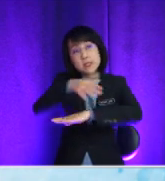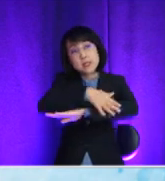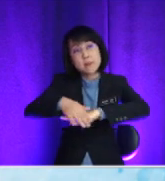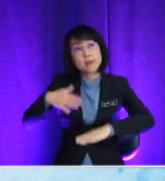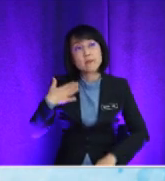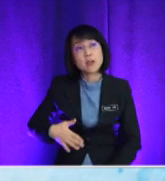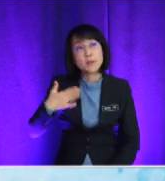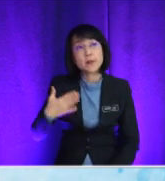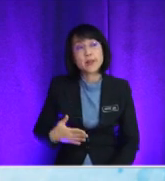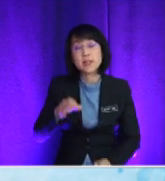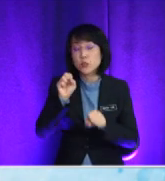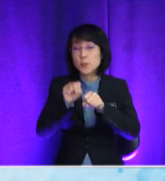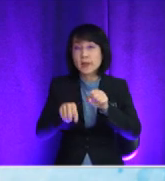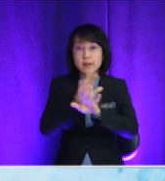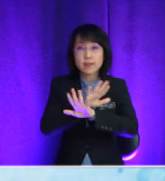bawah oke